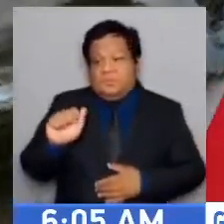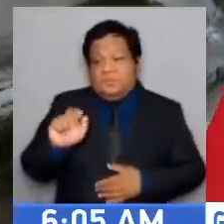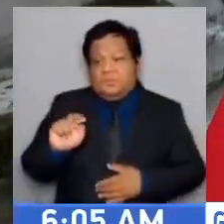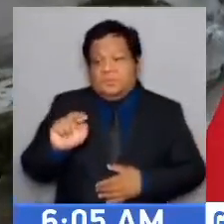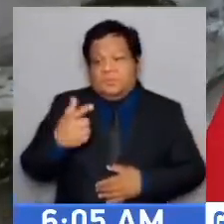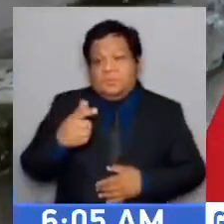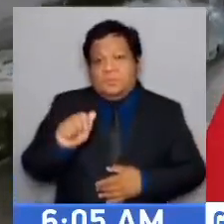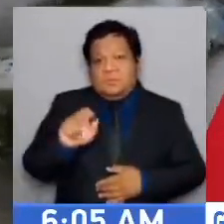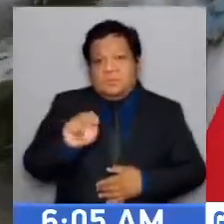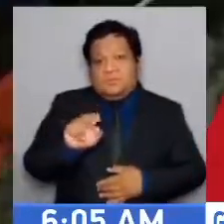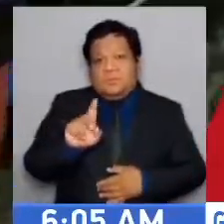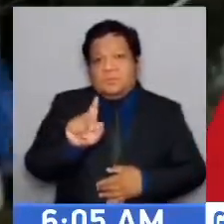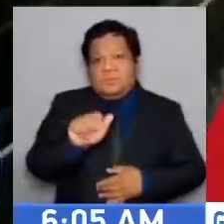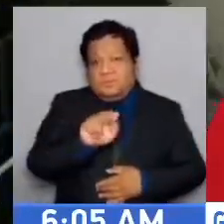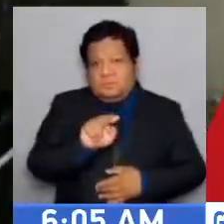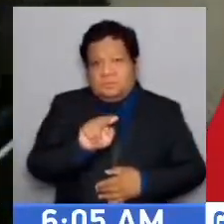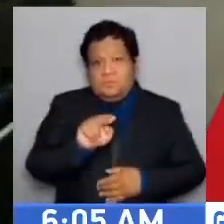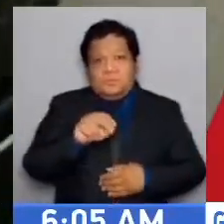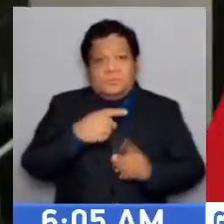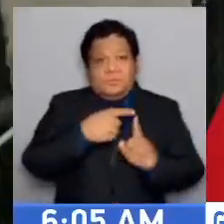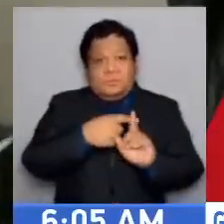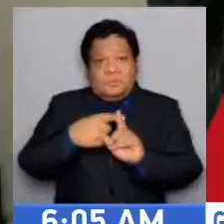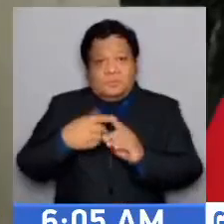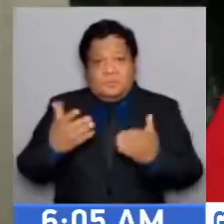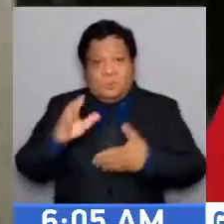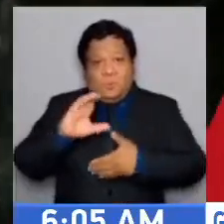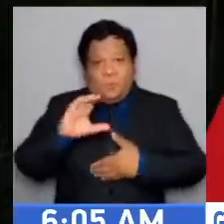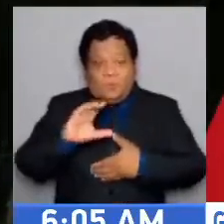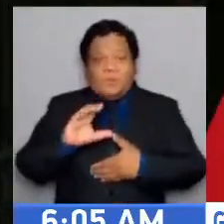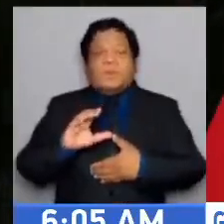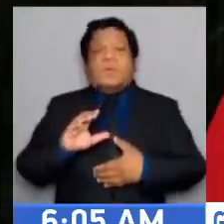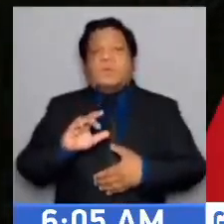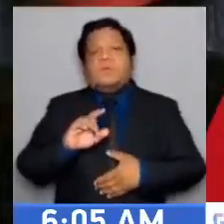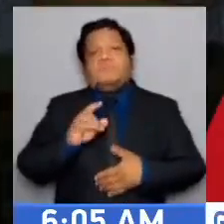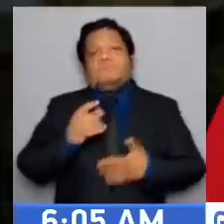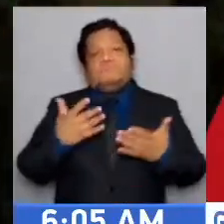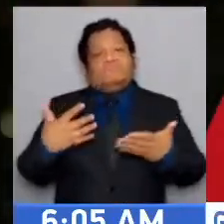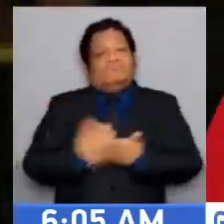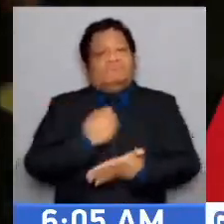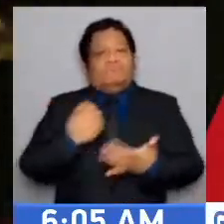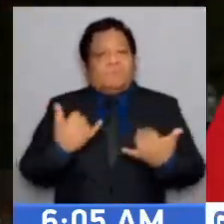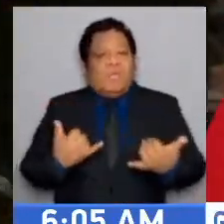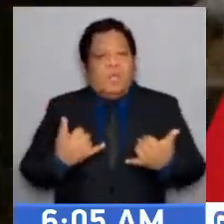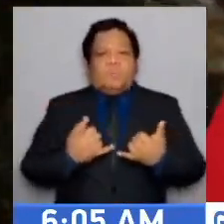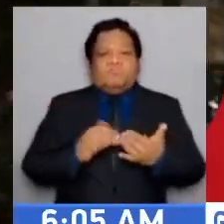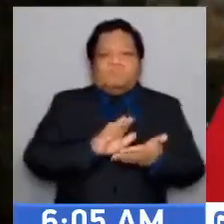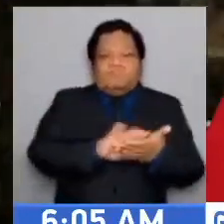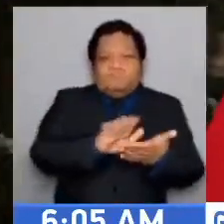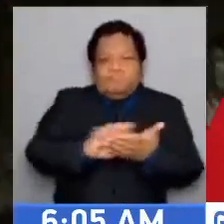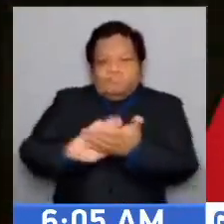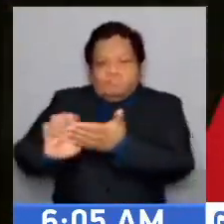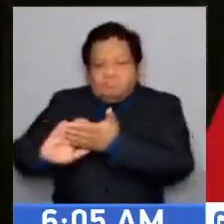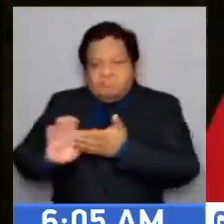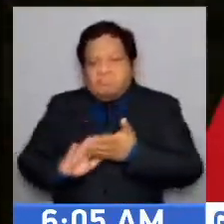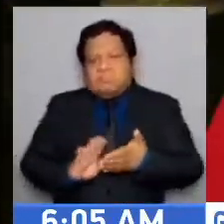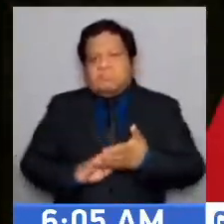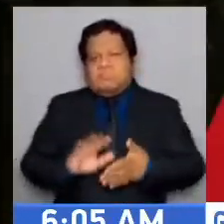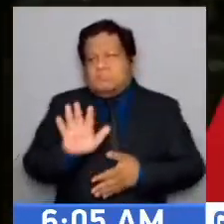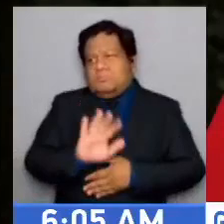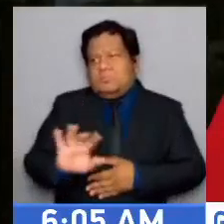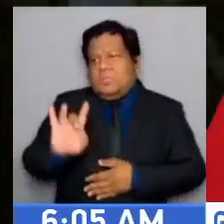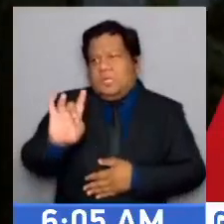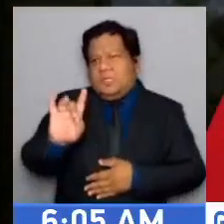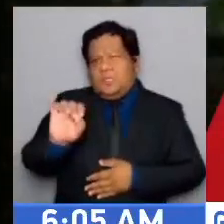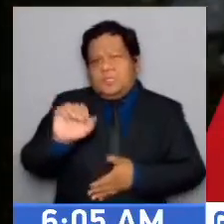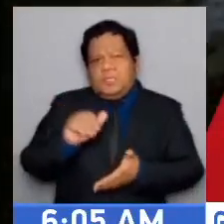dito na alinisin po itong puntod, itong mga nakahimlay dito. Mga 80,000 po ang nakahimlay dito sa Sangandaan Cemetery.